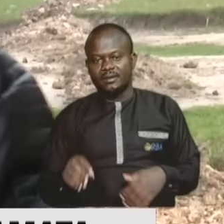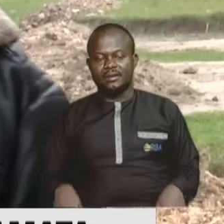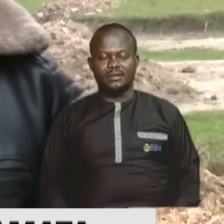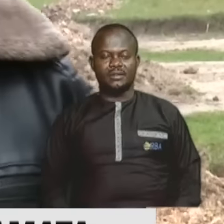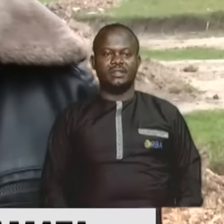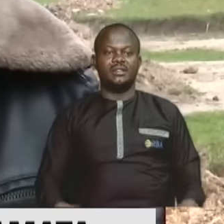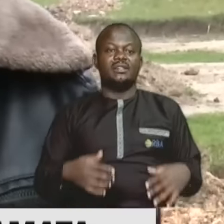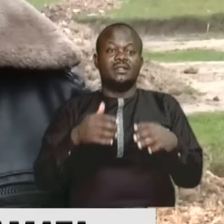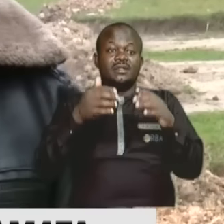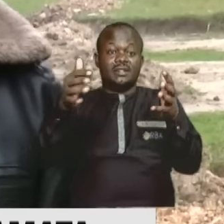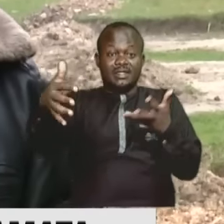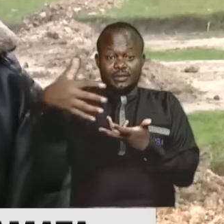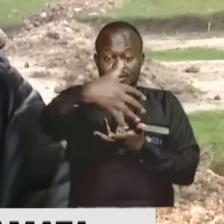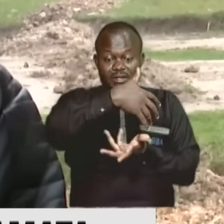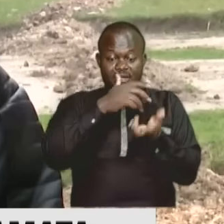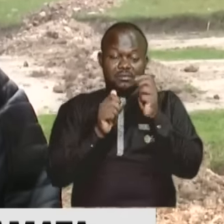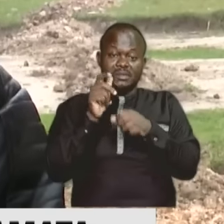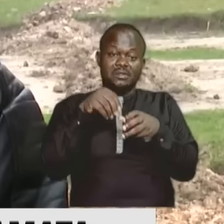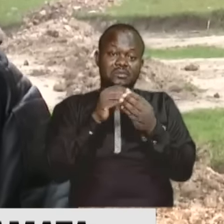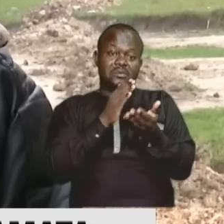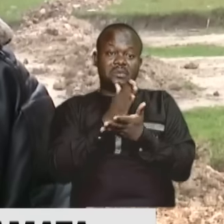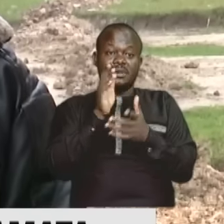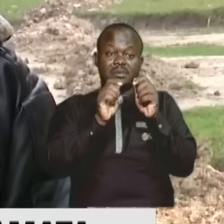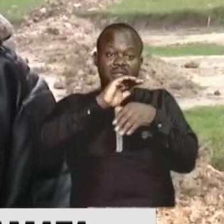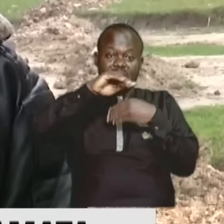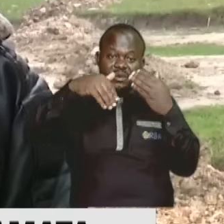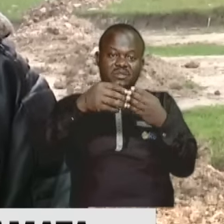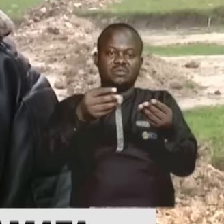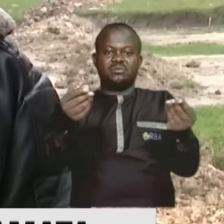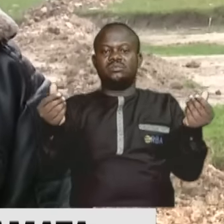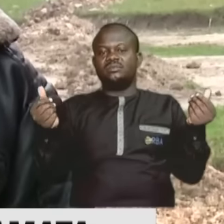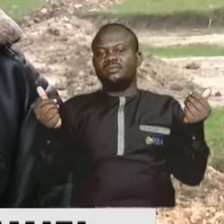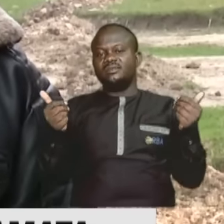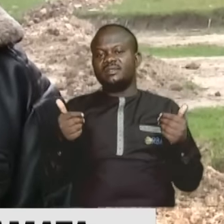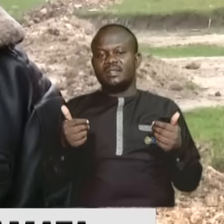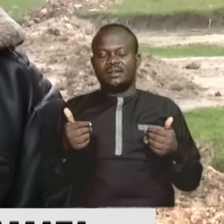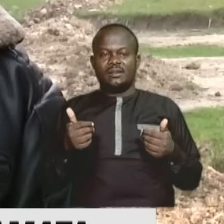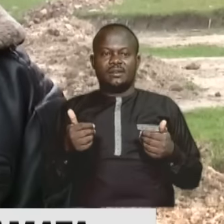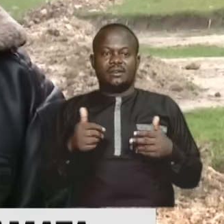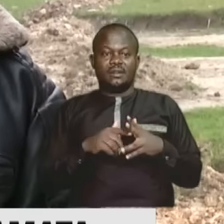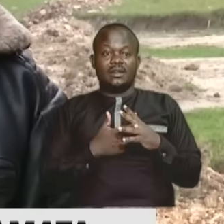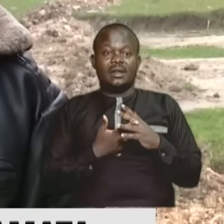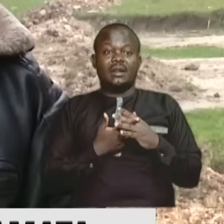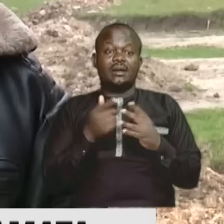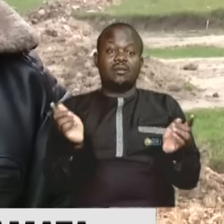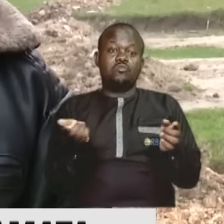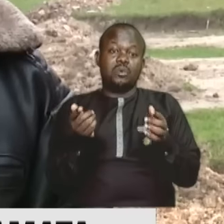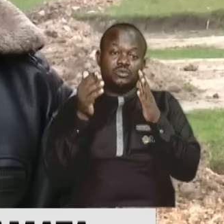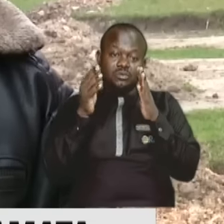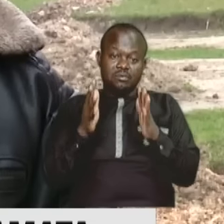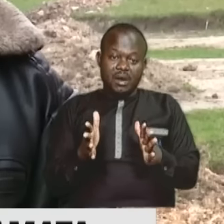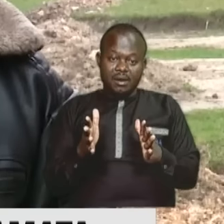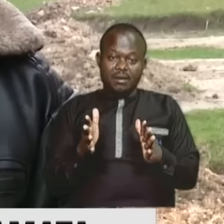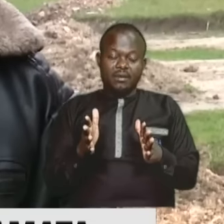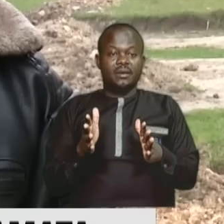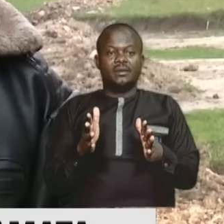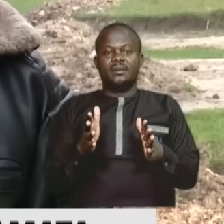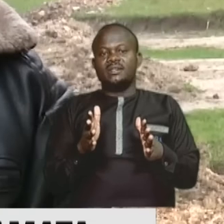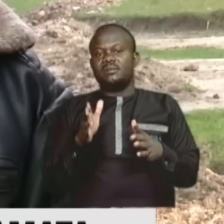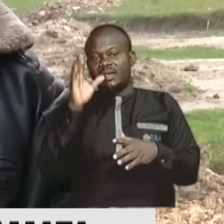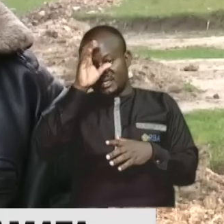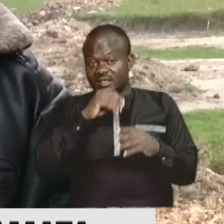kusanyirizo itaraza mu by'ukuri aya mata yose mwabonye yapfaga ubusa, yaheraga mu bashumba bayashakira